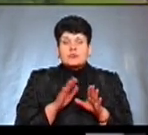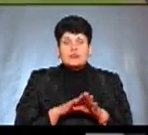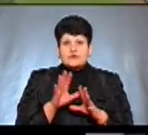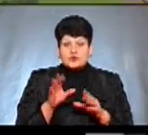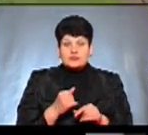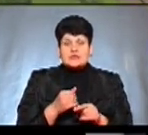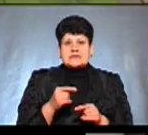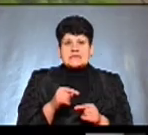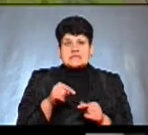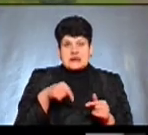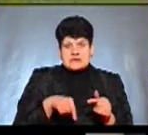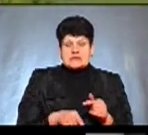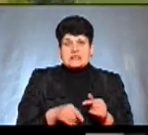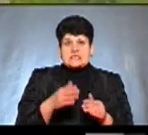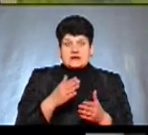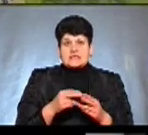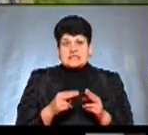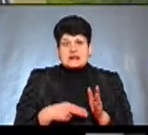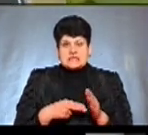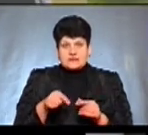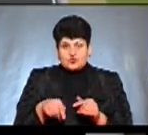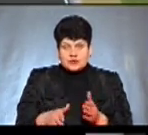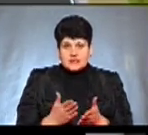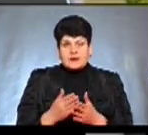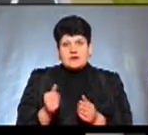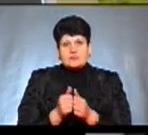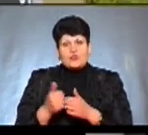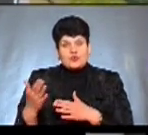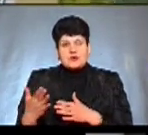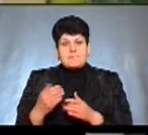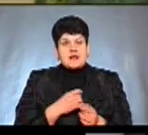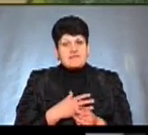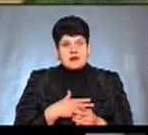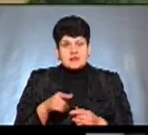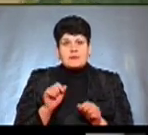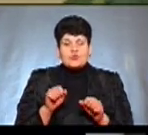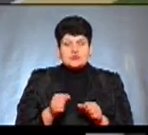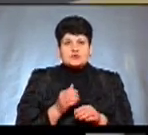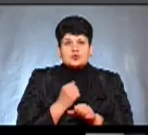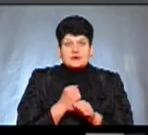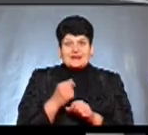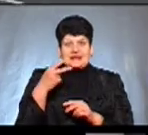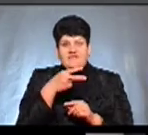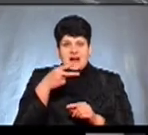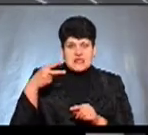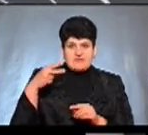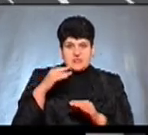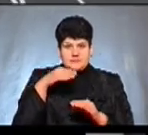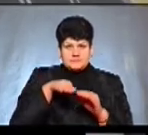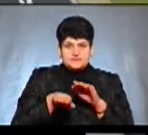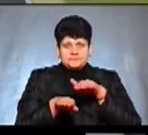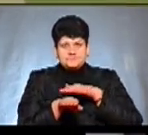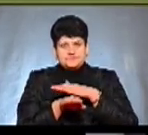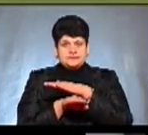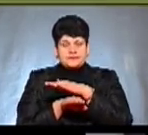залізниця проходить, з другого боку там є споруди вже приватні. Натомість там можливо зробити розв'язку на двох рівнях, де